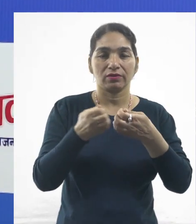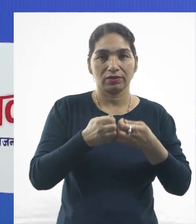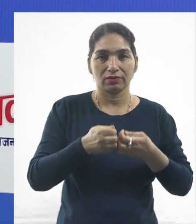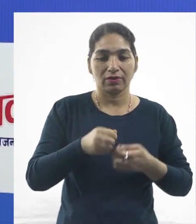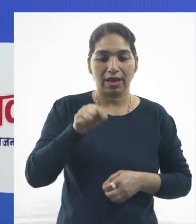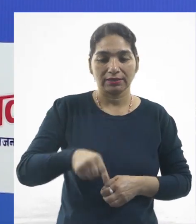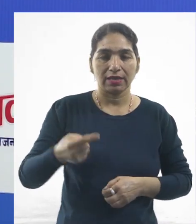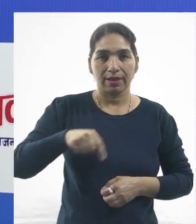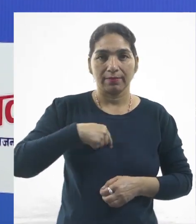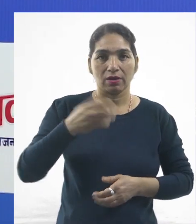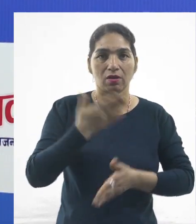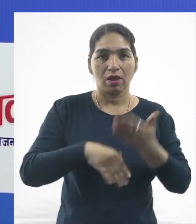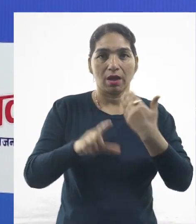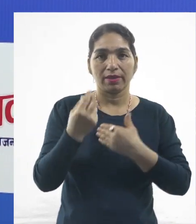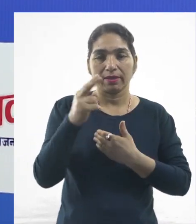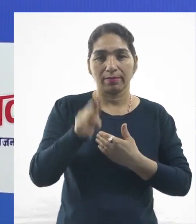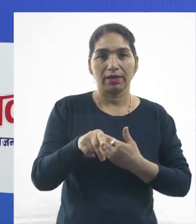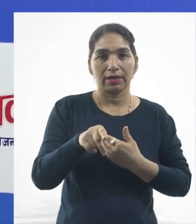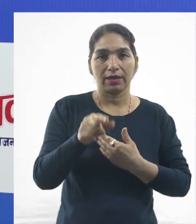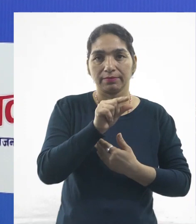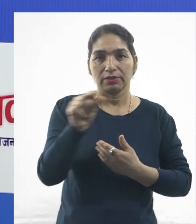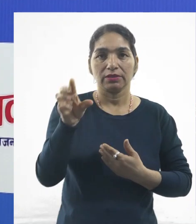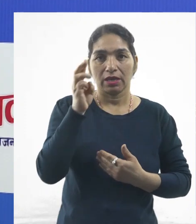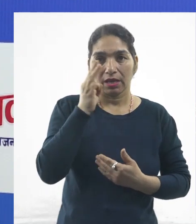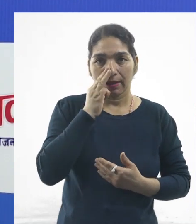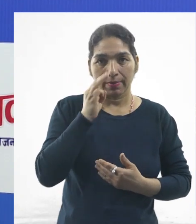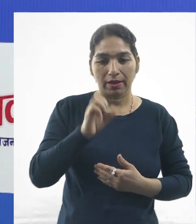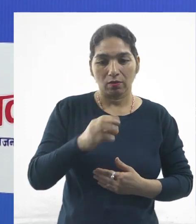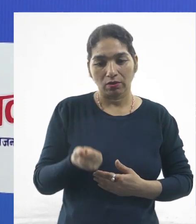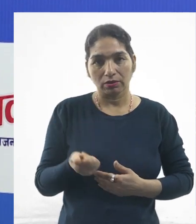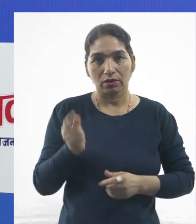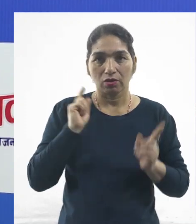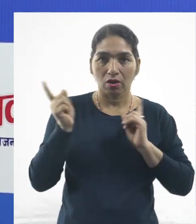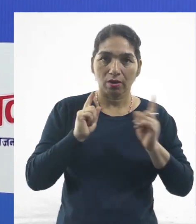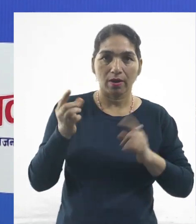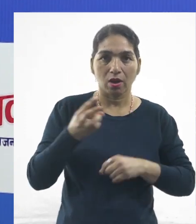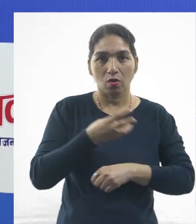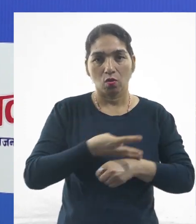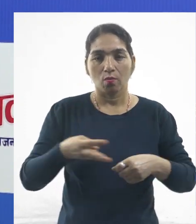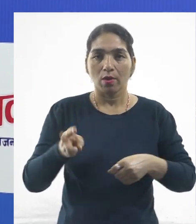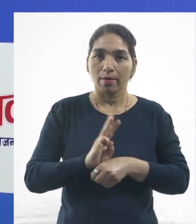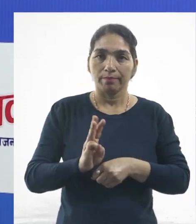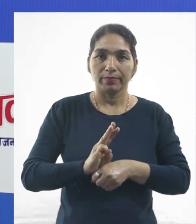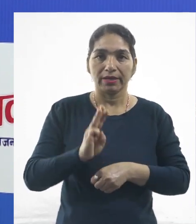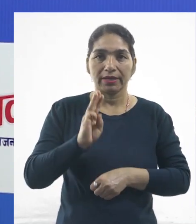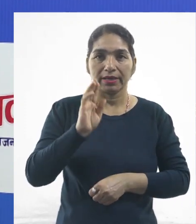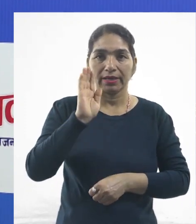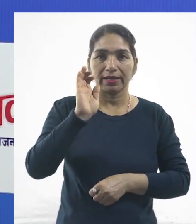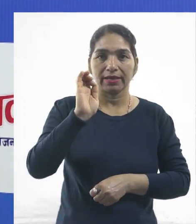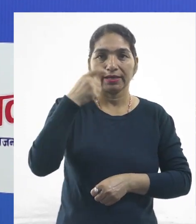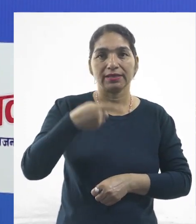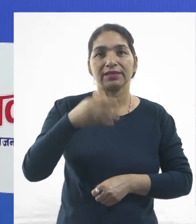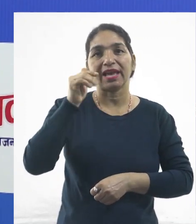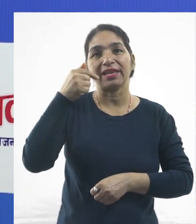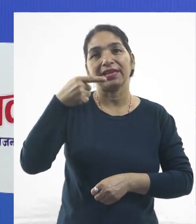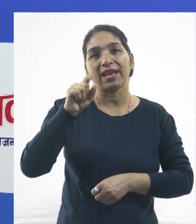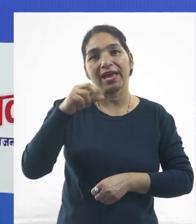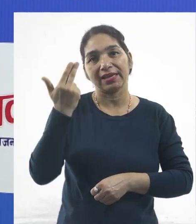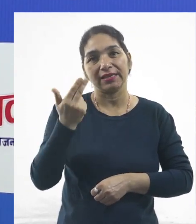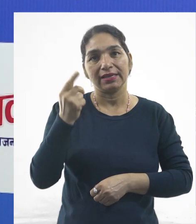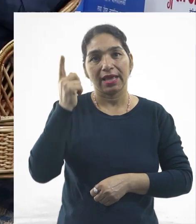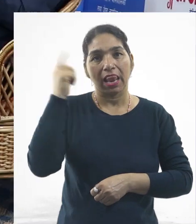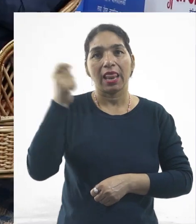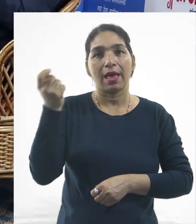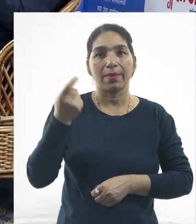आज हामीले अपाङ्गता भएका व्यक्तिहरूका सवालमा गोकर्णेश्वर नगरपालिकाका उपमेयर सान्नानी लामाज्यूलाई हाम्रो स्टुडियोमा